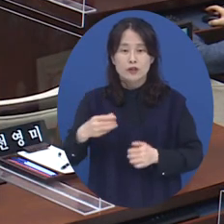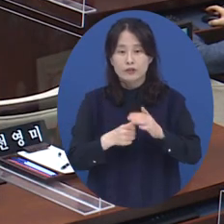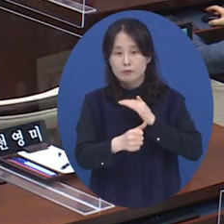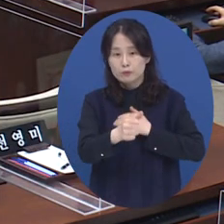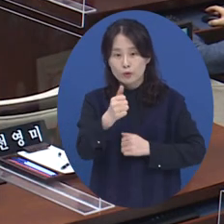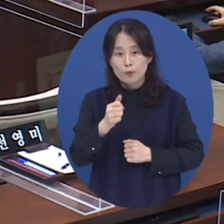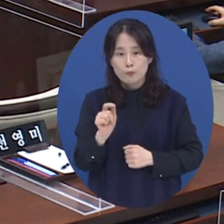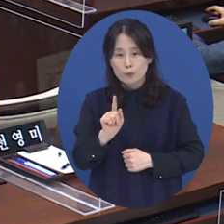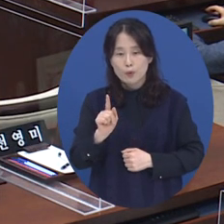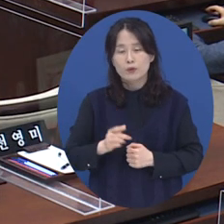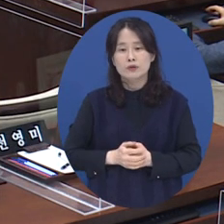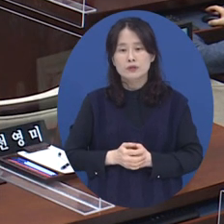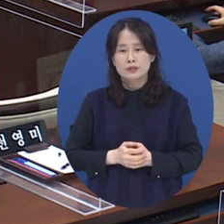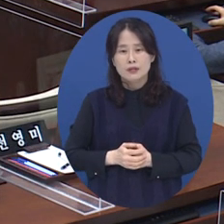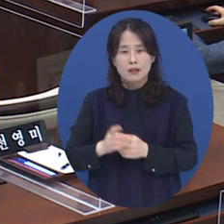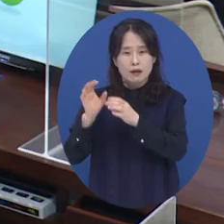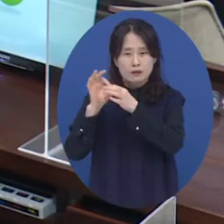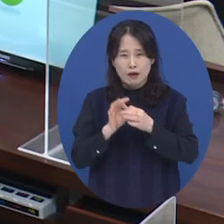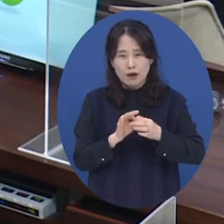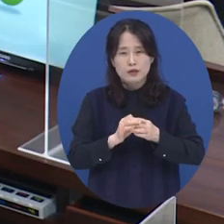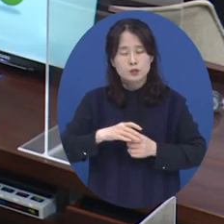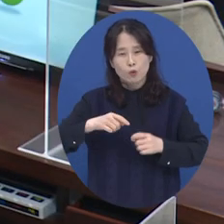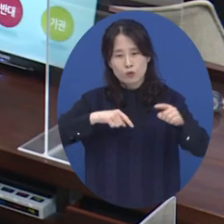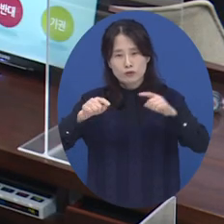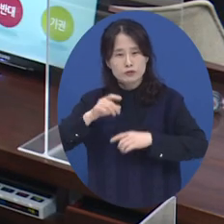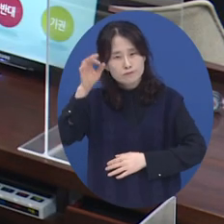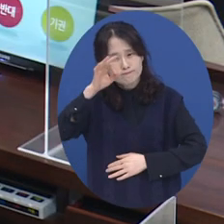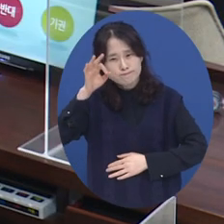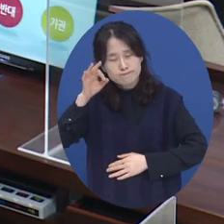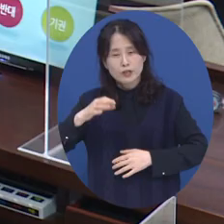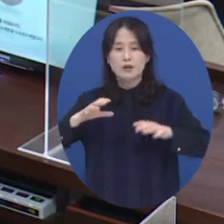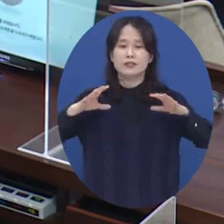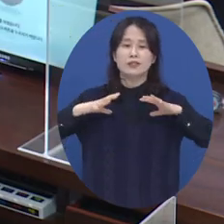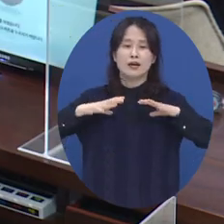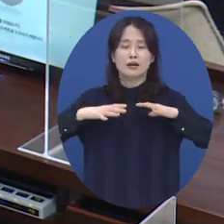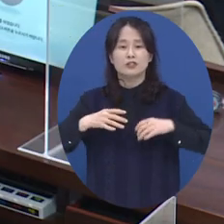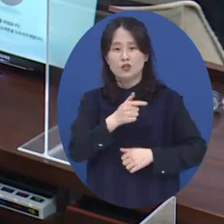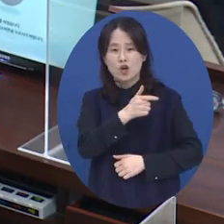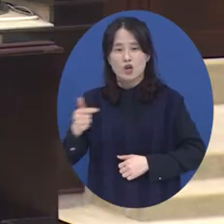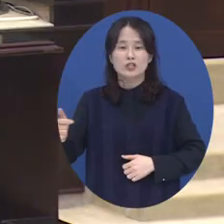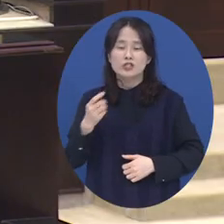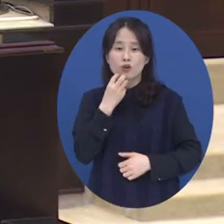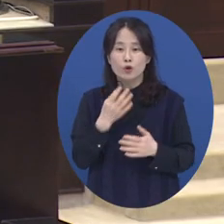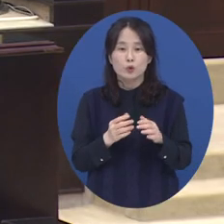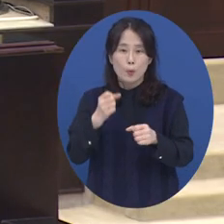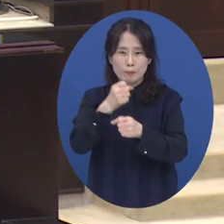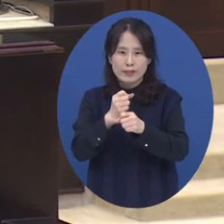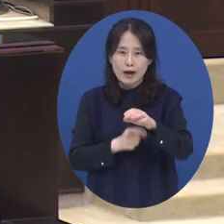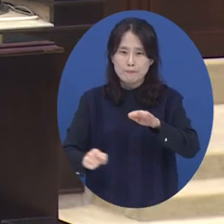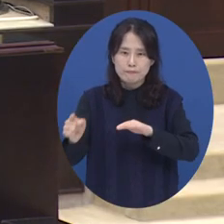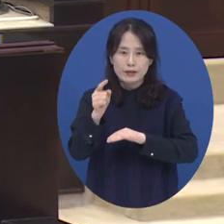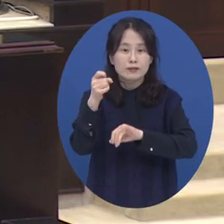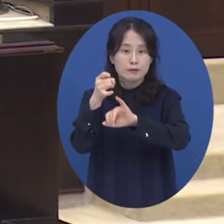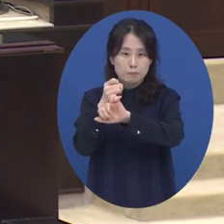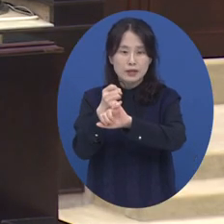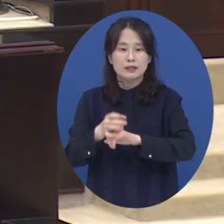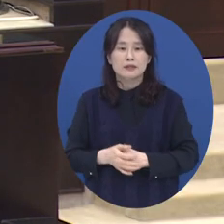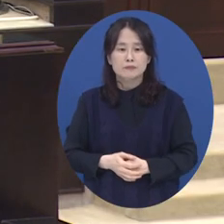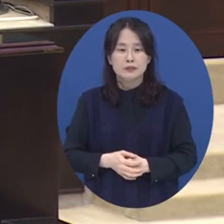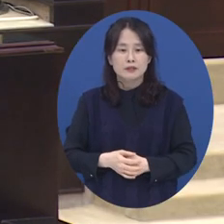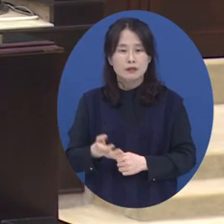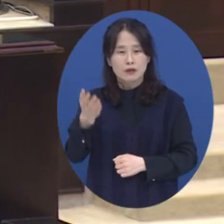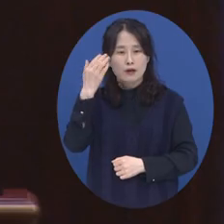밖은 절 대표 위원은 경우 도형 민생 정책 을 끊임없이 발굴에 도민이 자랑스러워하는 더 큰 경우도 를 만드는데 앞장서겠다 고